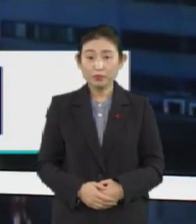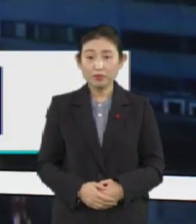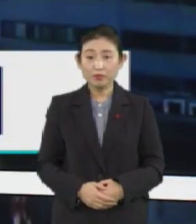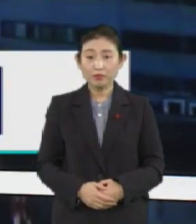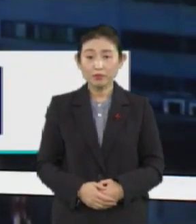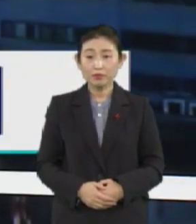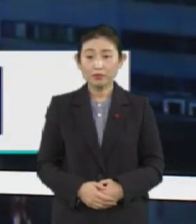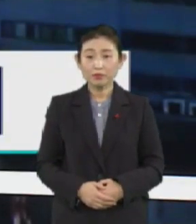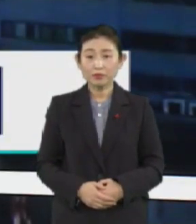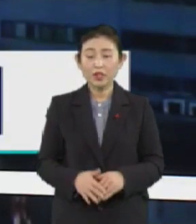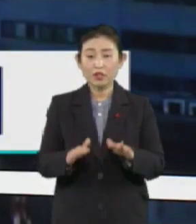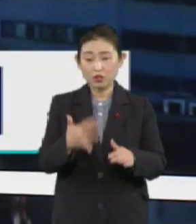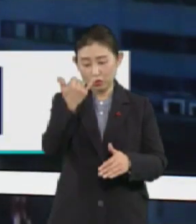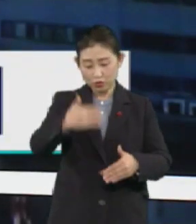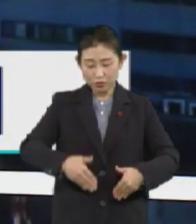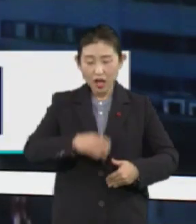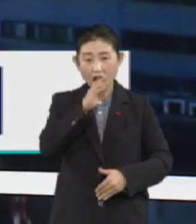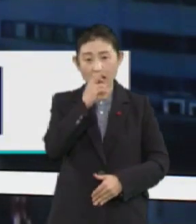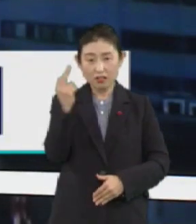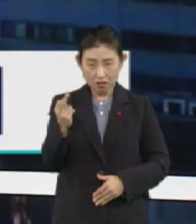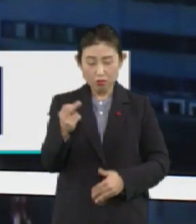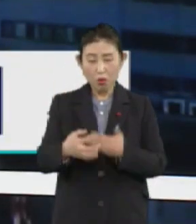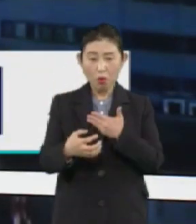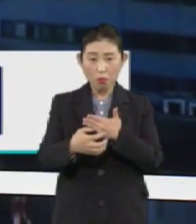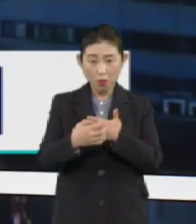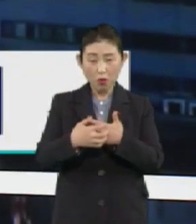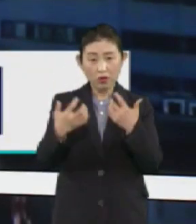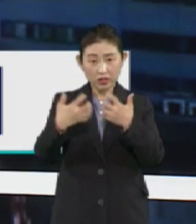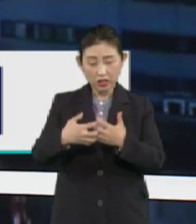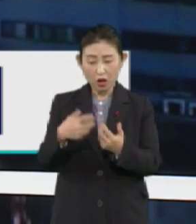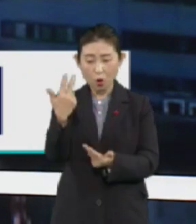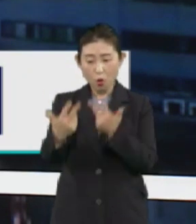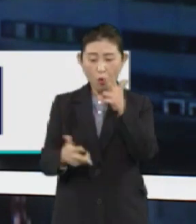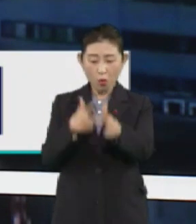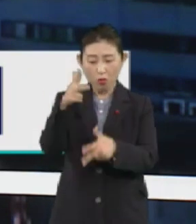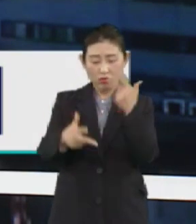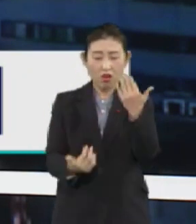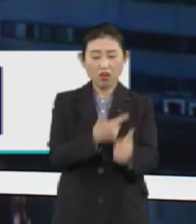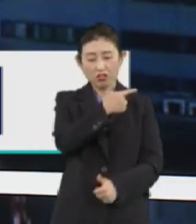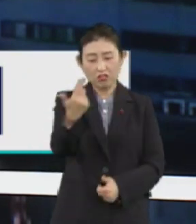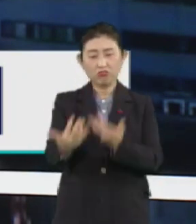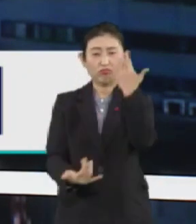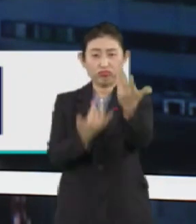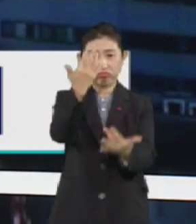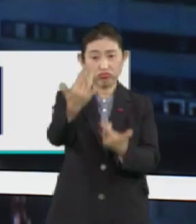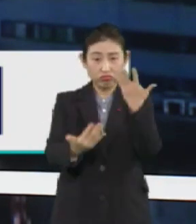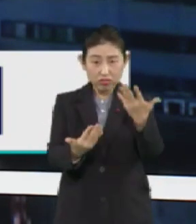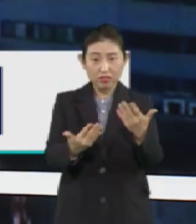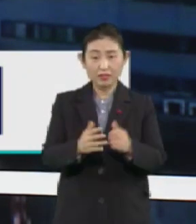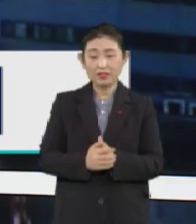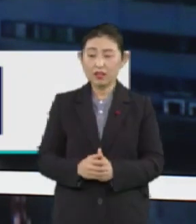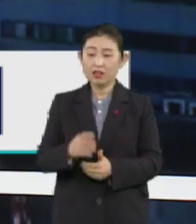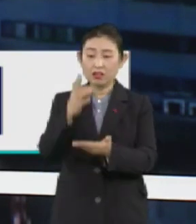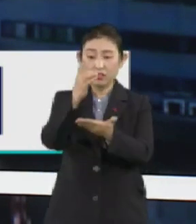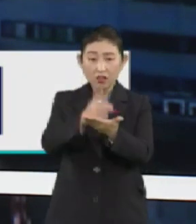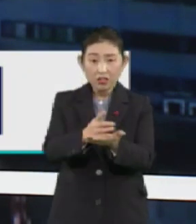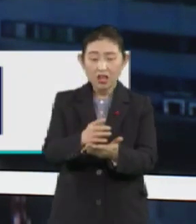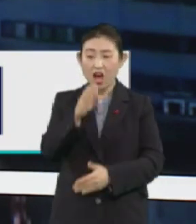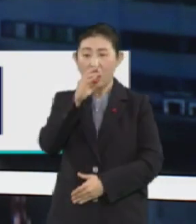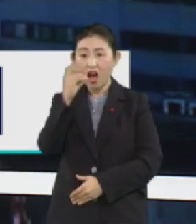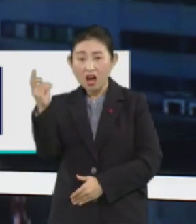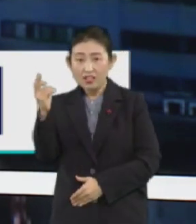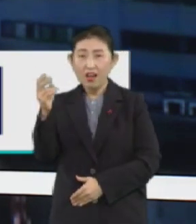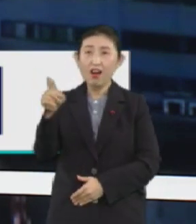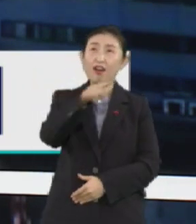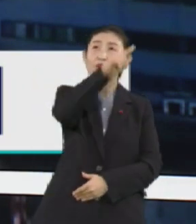앞서 전해드린 대로 충남 아산시 보일러 공장에서 대형 화재가 발생하며 아산과 천안 상공은 한동안